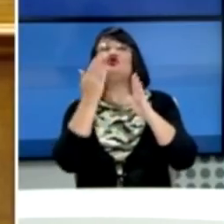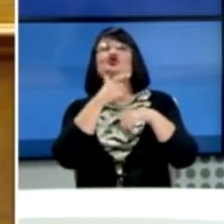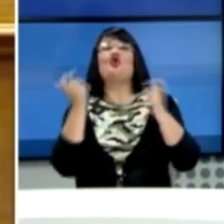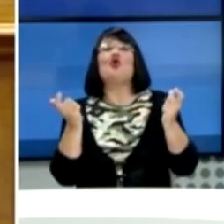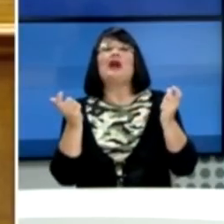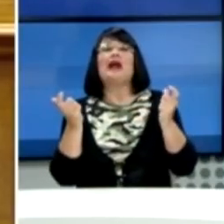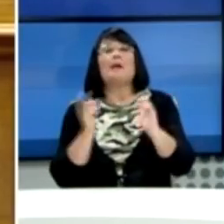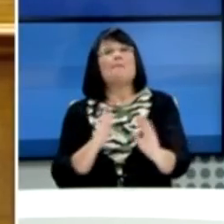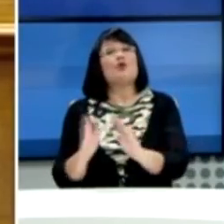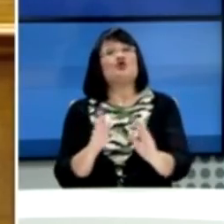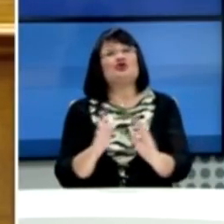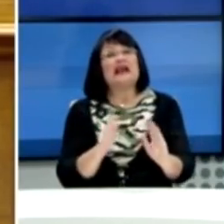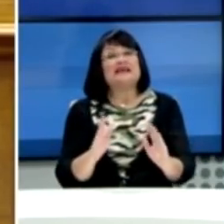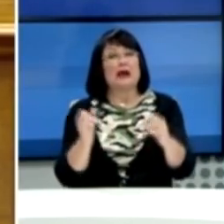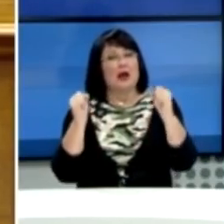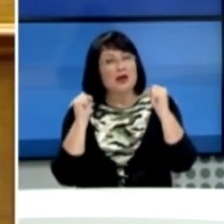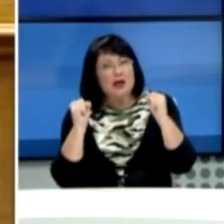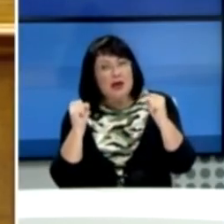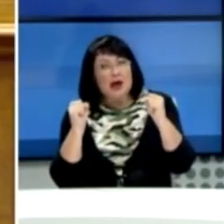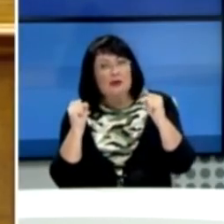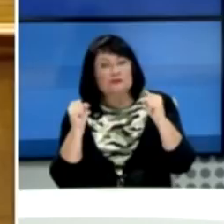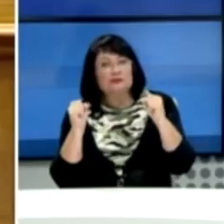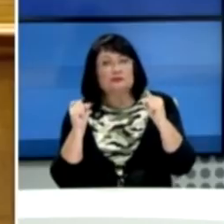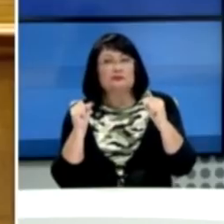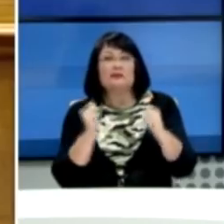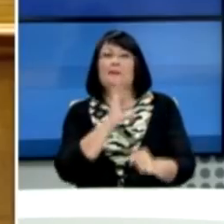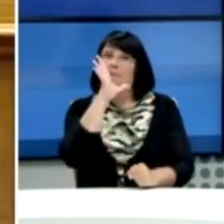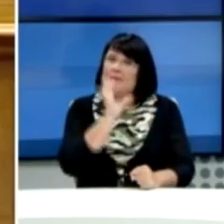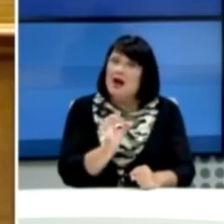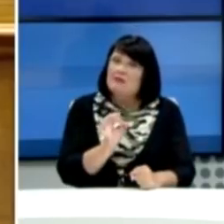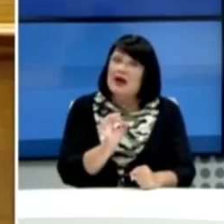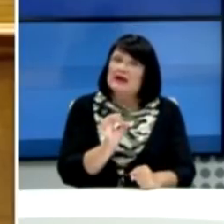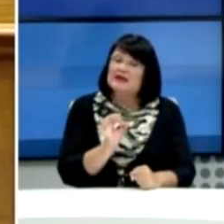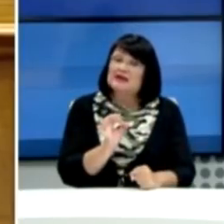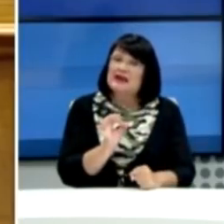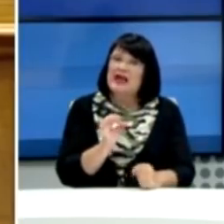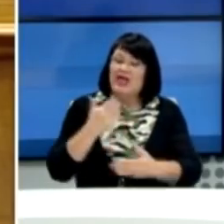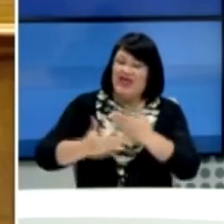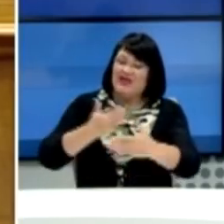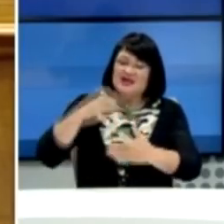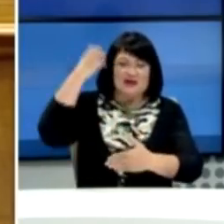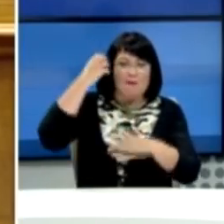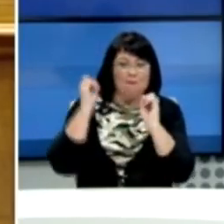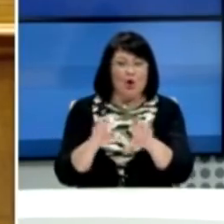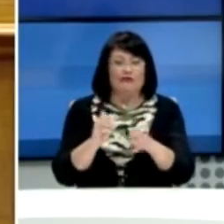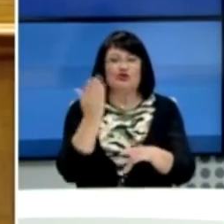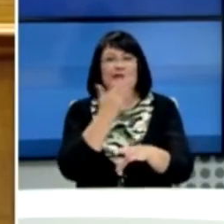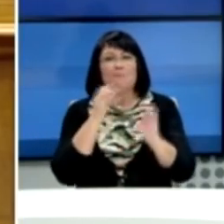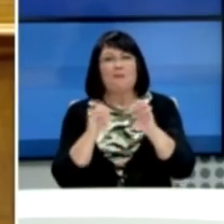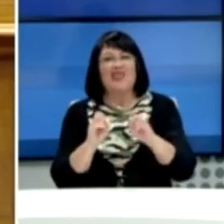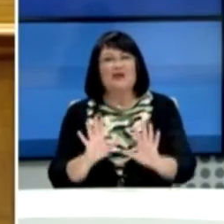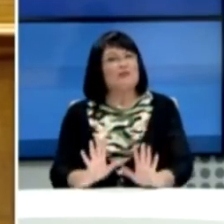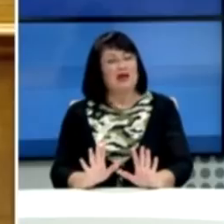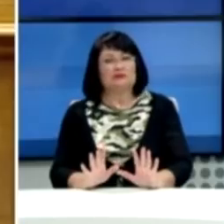να προστατεύεται η υγεία, να γίνεται ουσιαστικά η μορφωτική διαδικασία, αφού ορθά